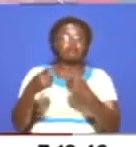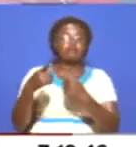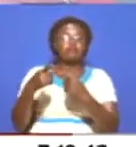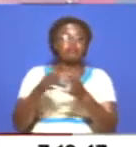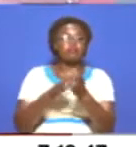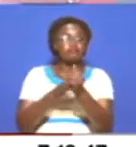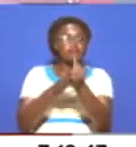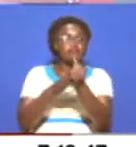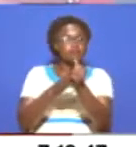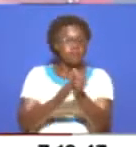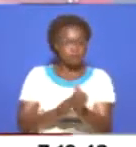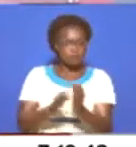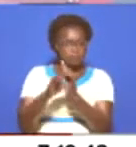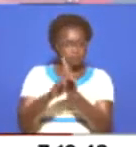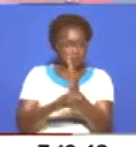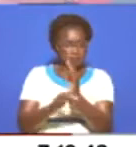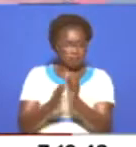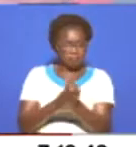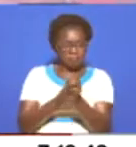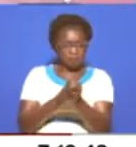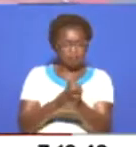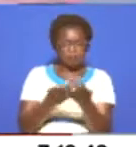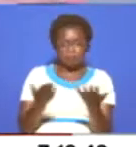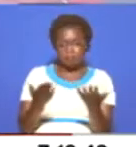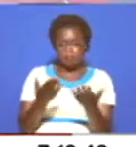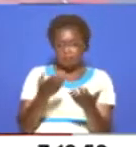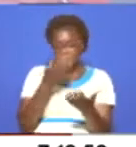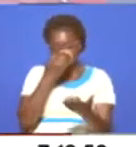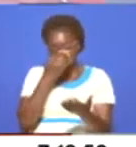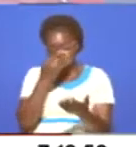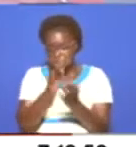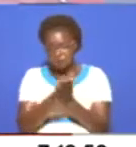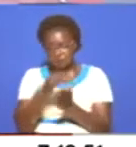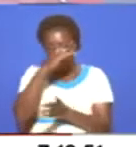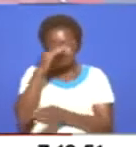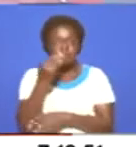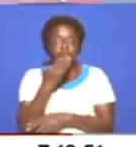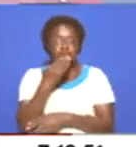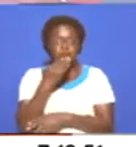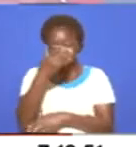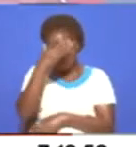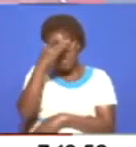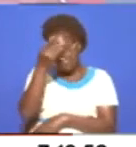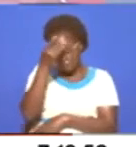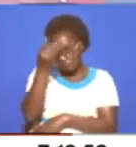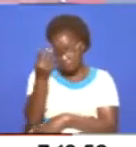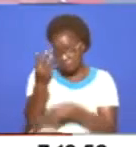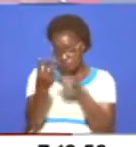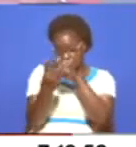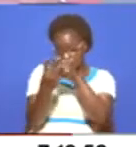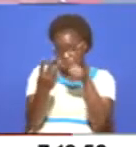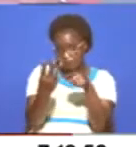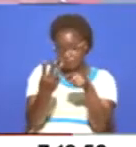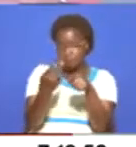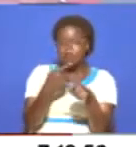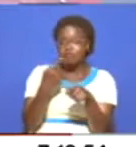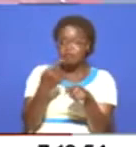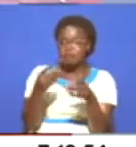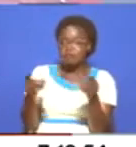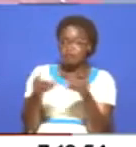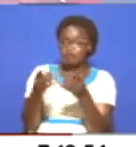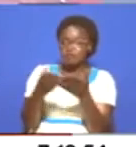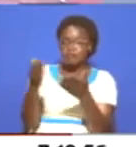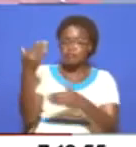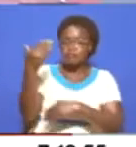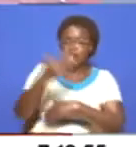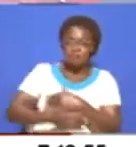mrengo huo wakiongozwa na Naibu Rais William Ruto pamoja na Musalia Mudavadi na Moses Wetangula walidai kwenye mkutano wao huko Busia